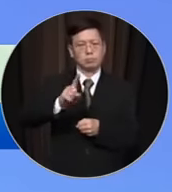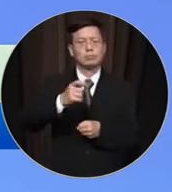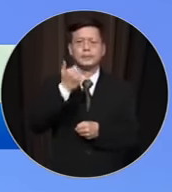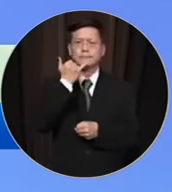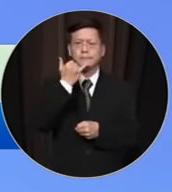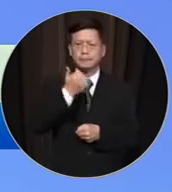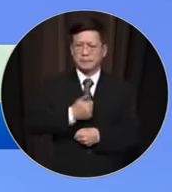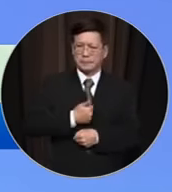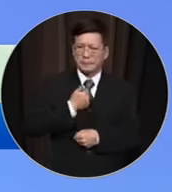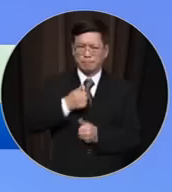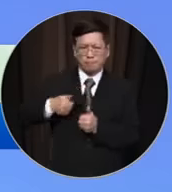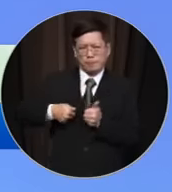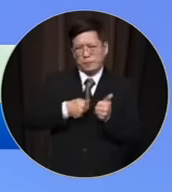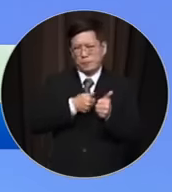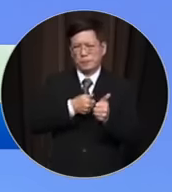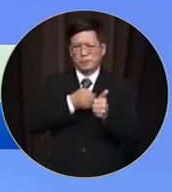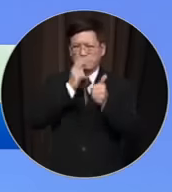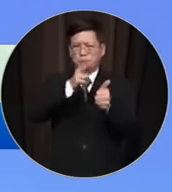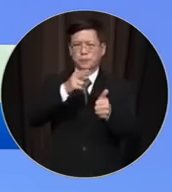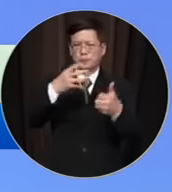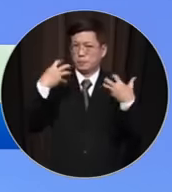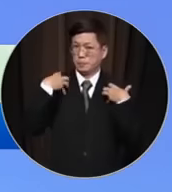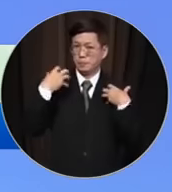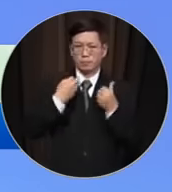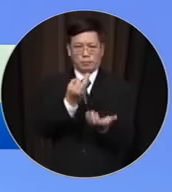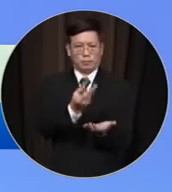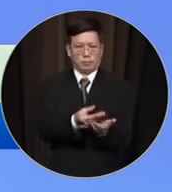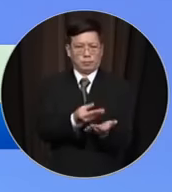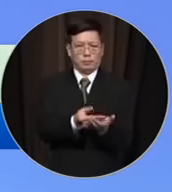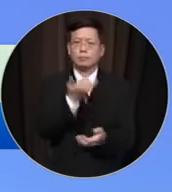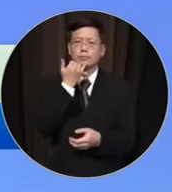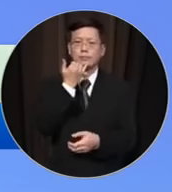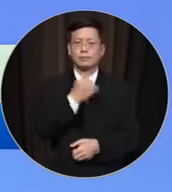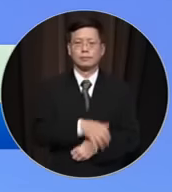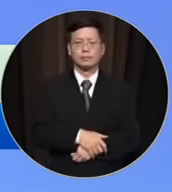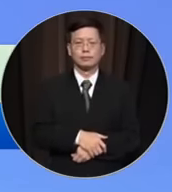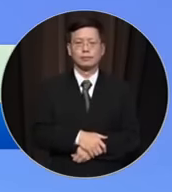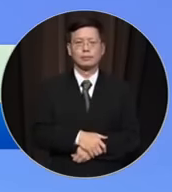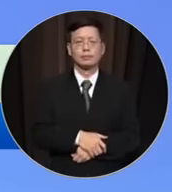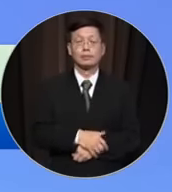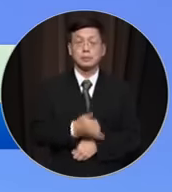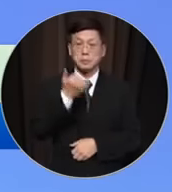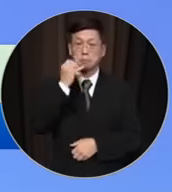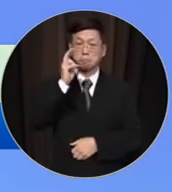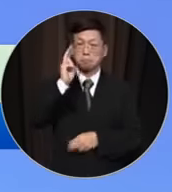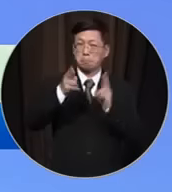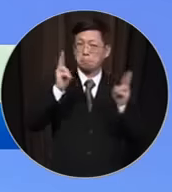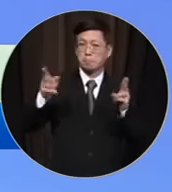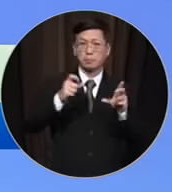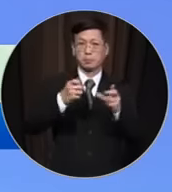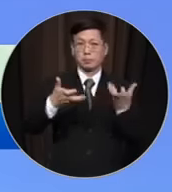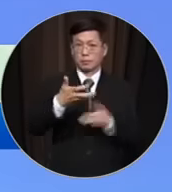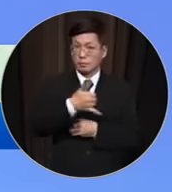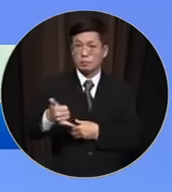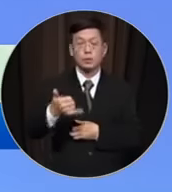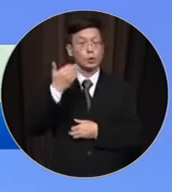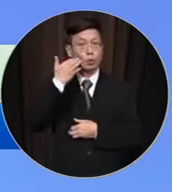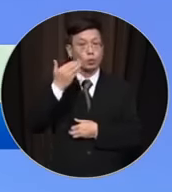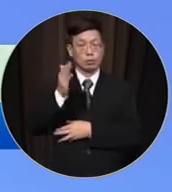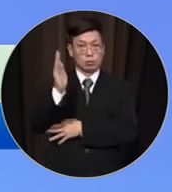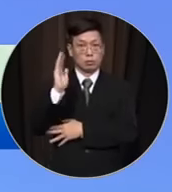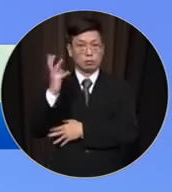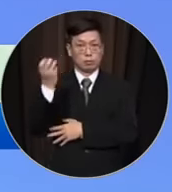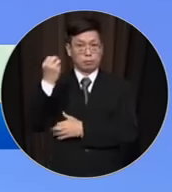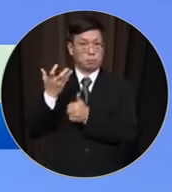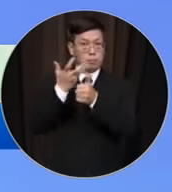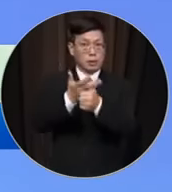可以确实追责确实求偿的一个制度，让所有的公务员在行使国家权力的时